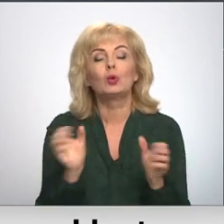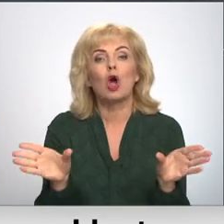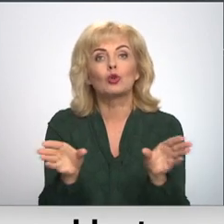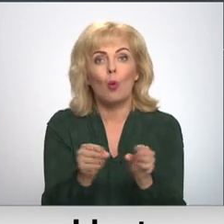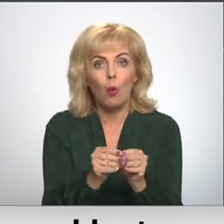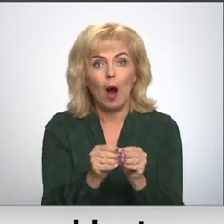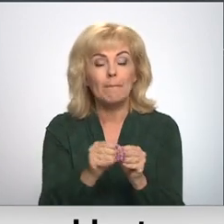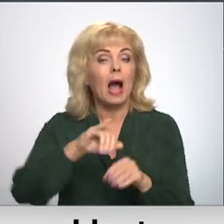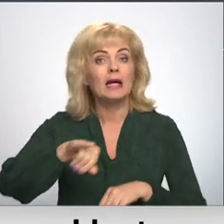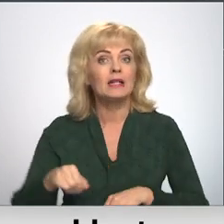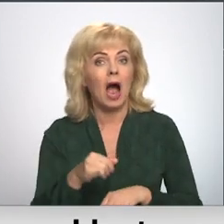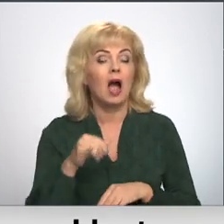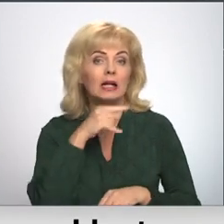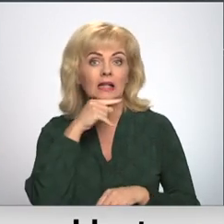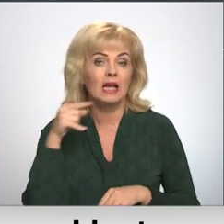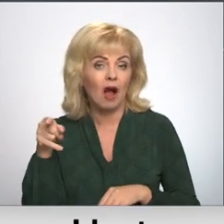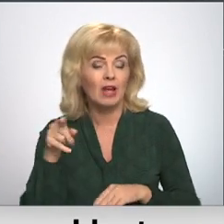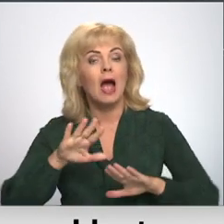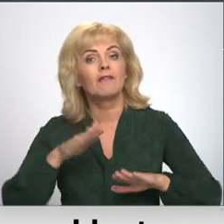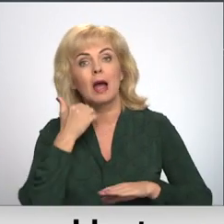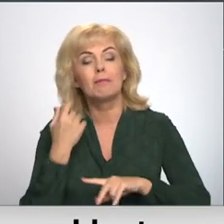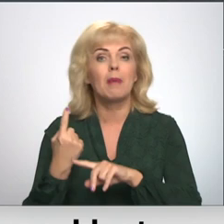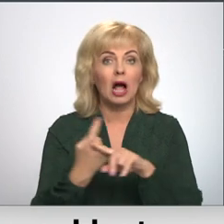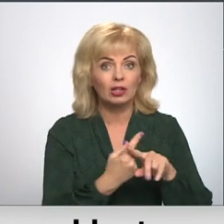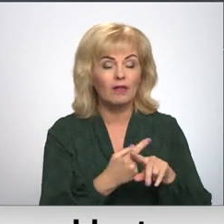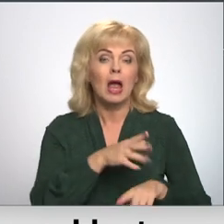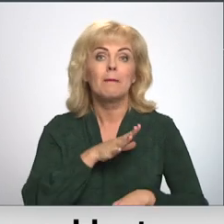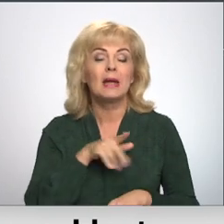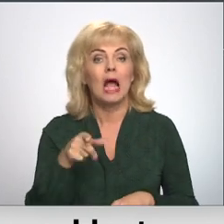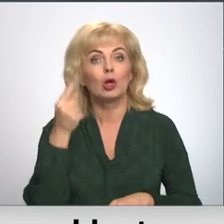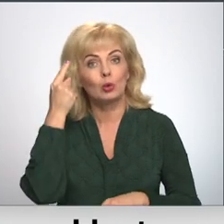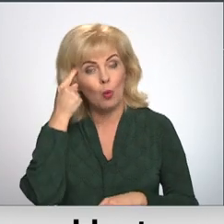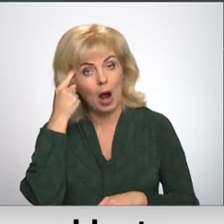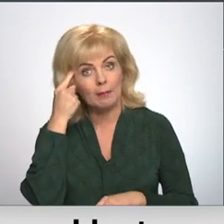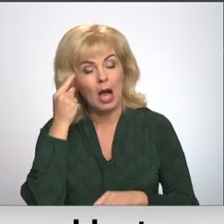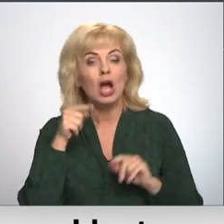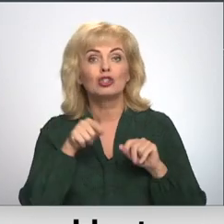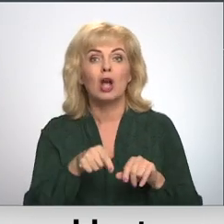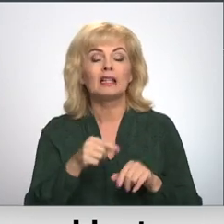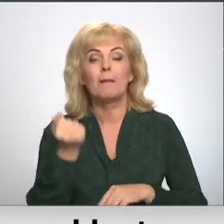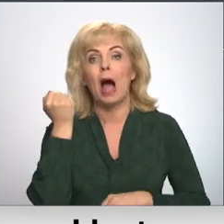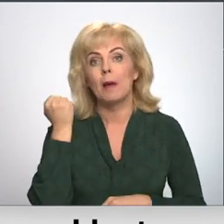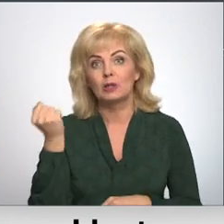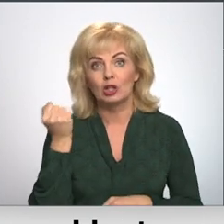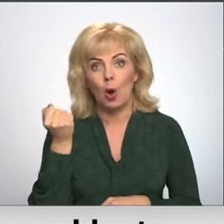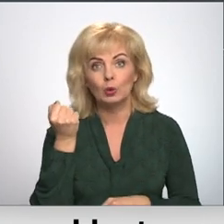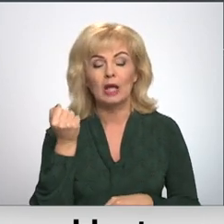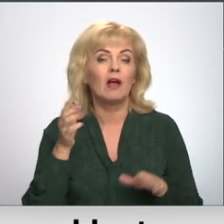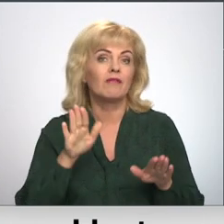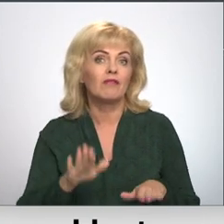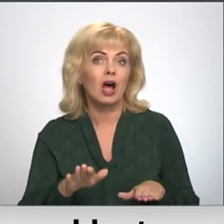ja Krievijā vai Baltkrievijā ir bijusi doma, ka šādiem apdraudējumiem